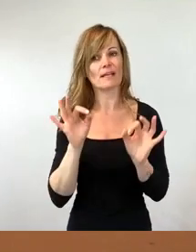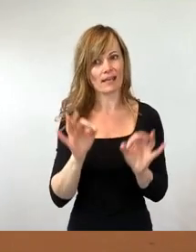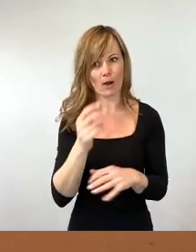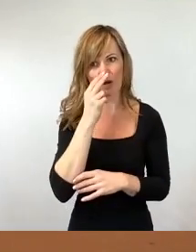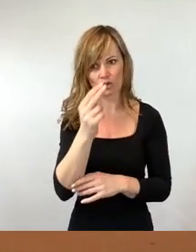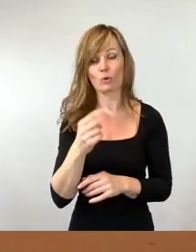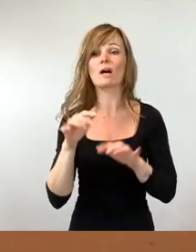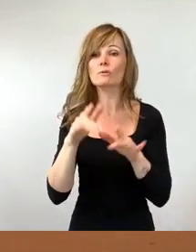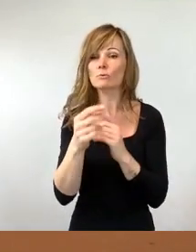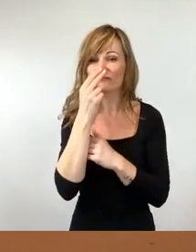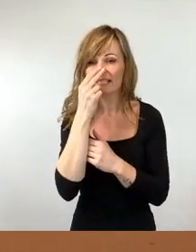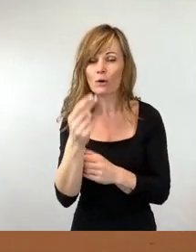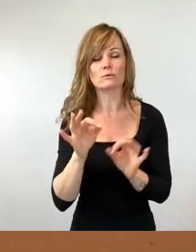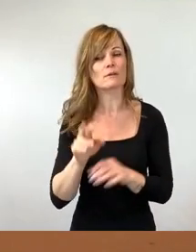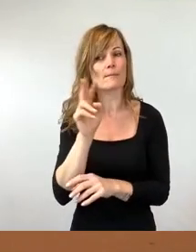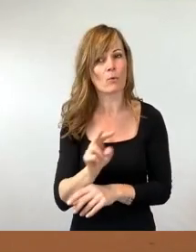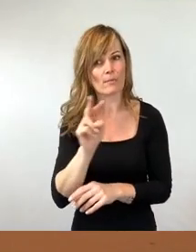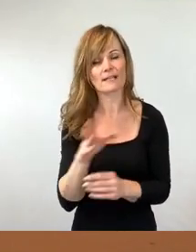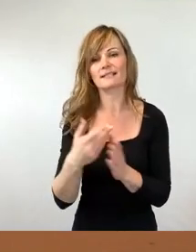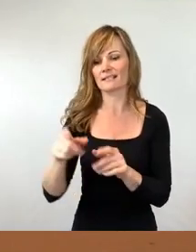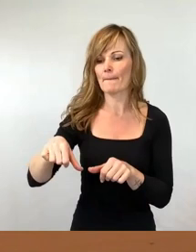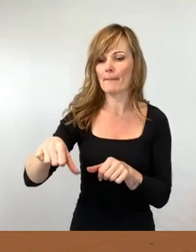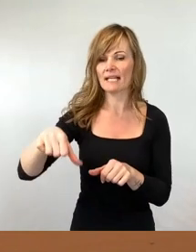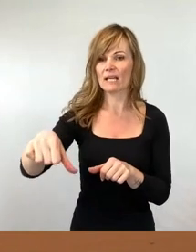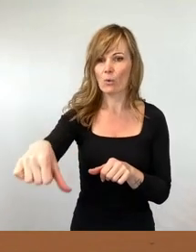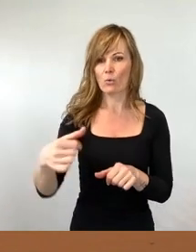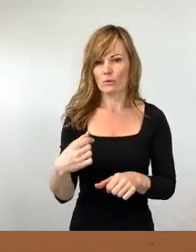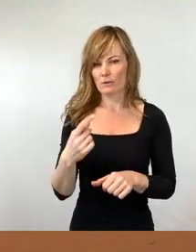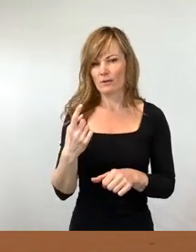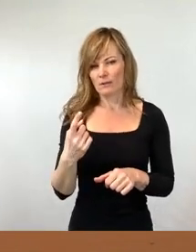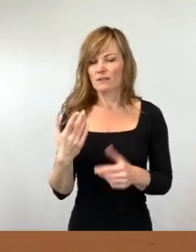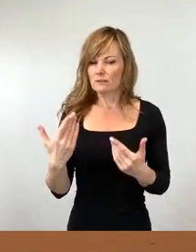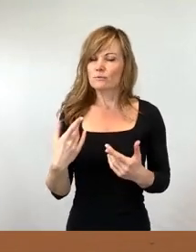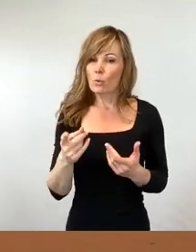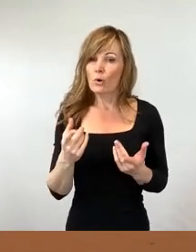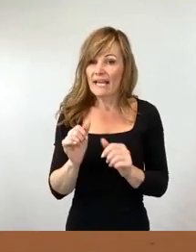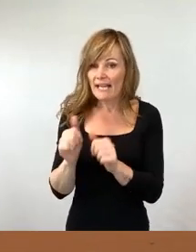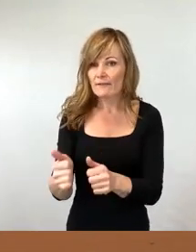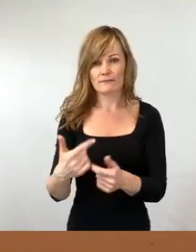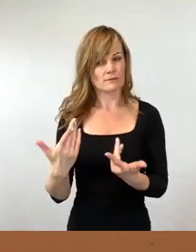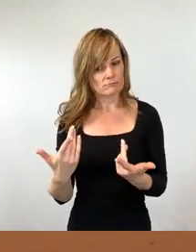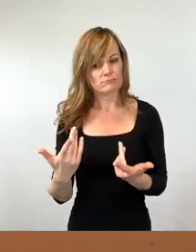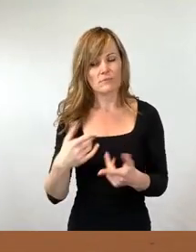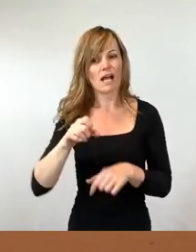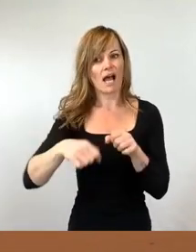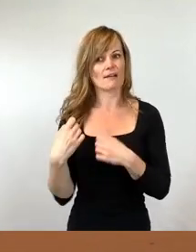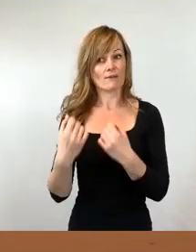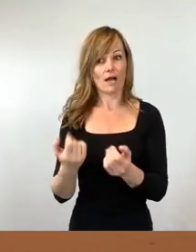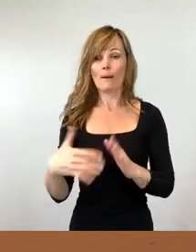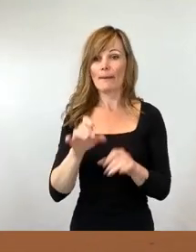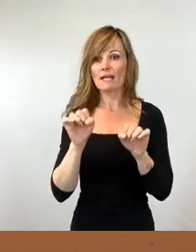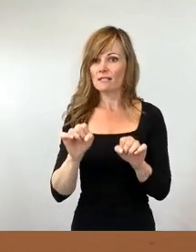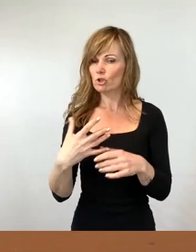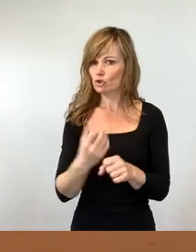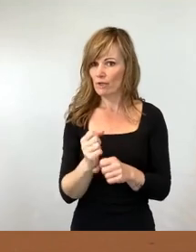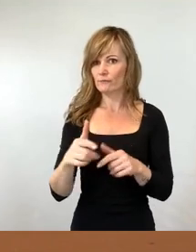beobachten. Aber wenn diese Markierung dafür sorgt, dass Radfahrer sicherer über die Brücke kommen und damit auch der Fußweg sicherer wird,